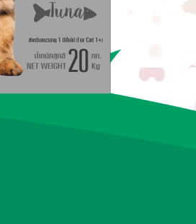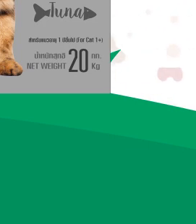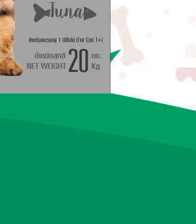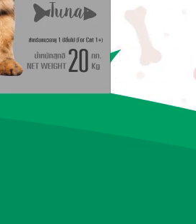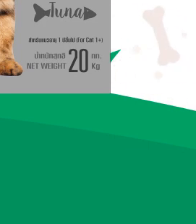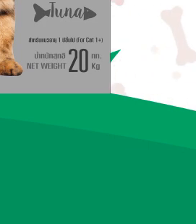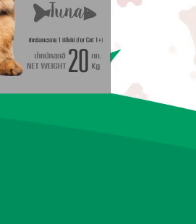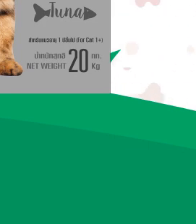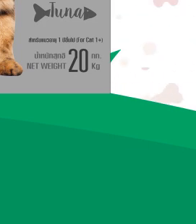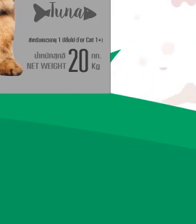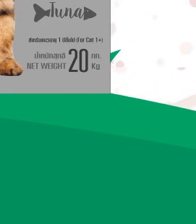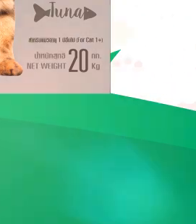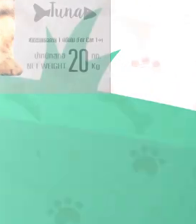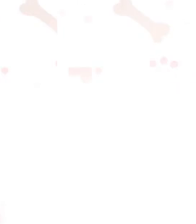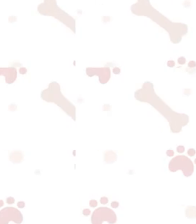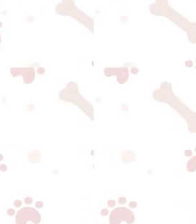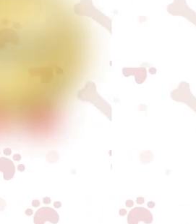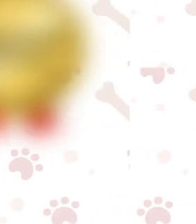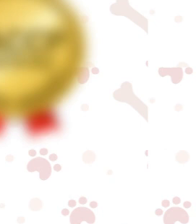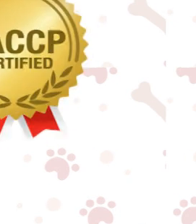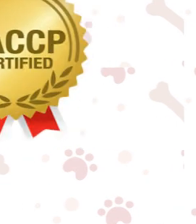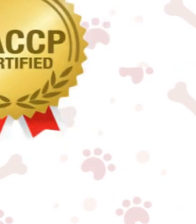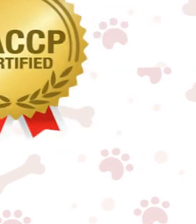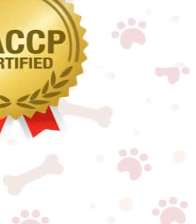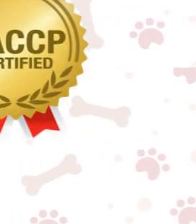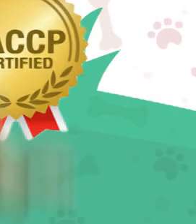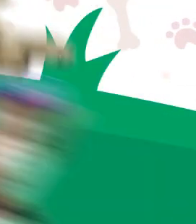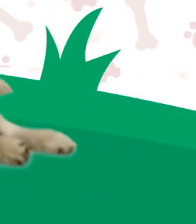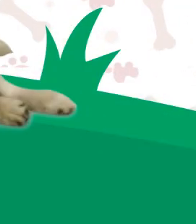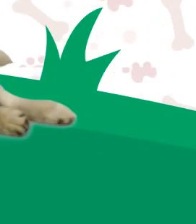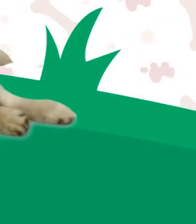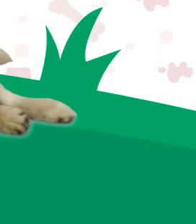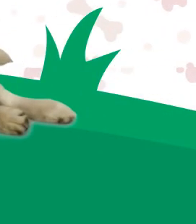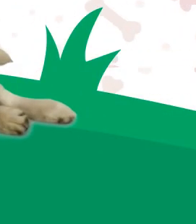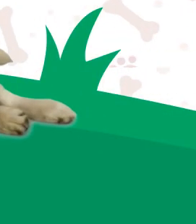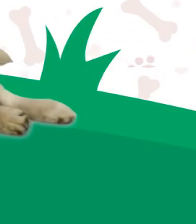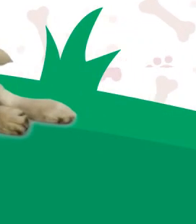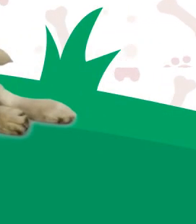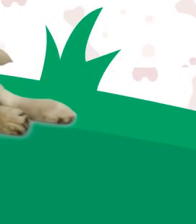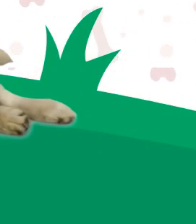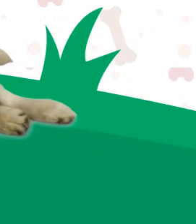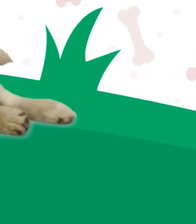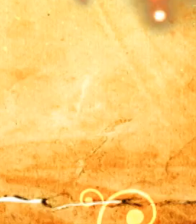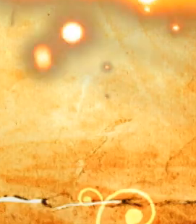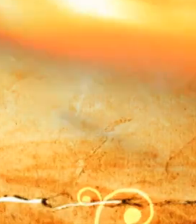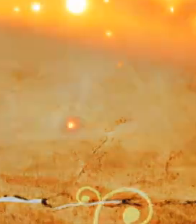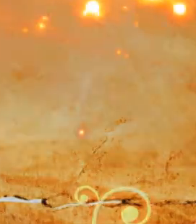ค็มต่ำบำรุงสุขภาพคนและผิวหนังผลิตจากโรงงานมาตรฐาน ISO คิดถึงแมวคิดถึงคิตตี้แลนด